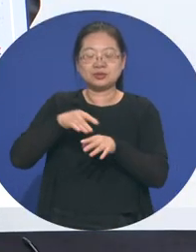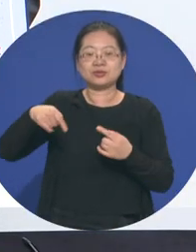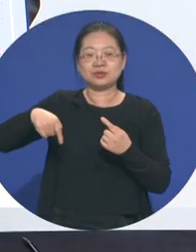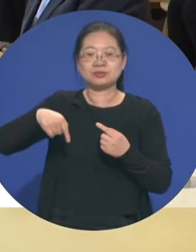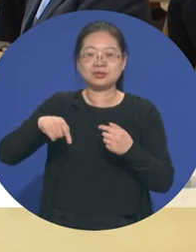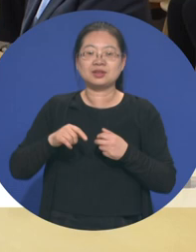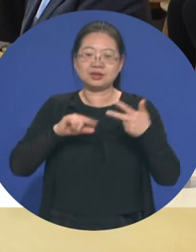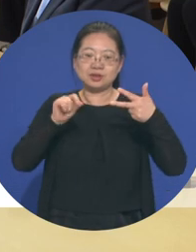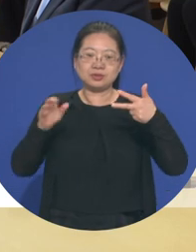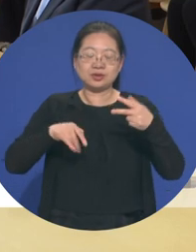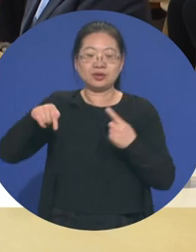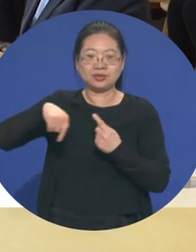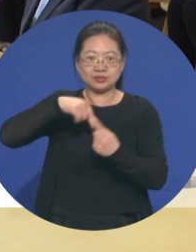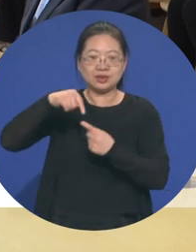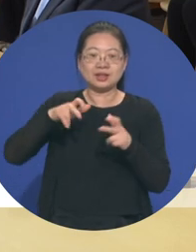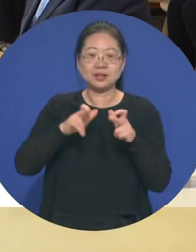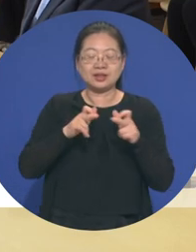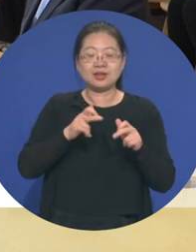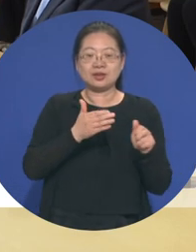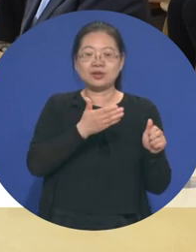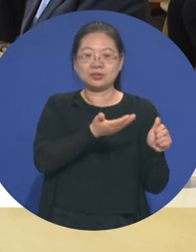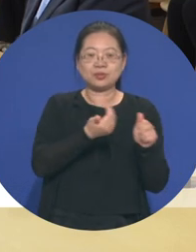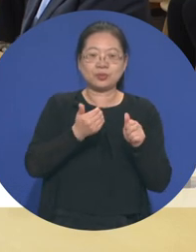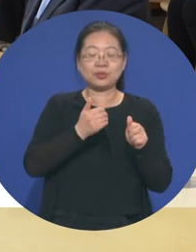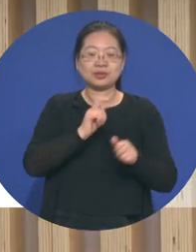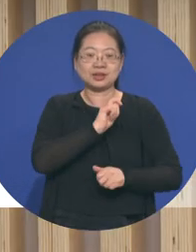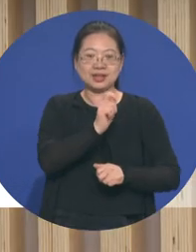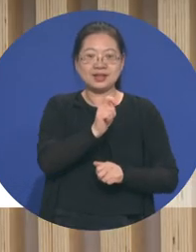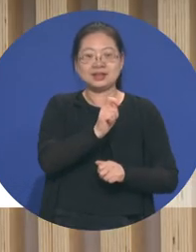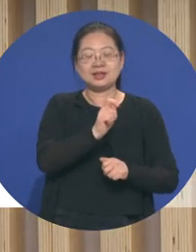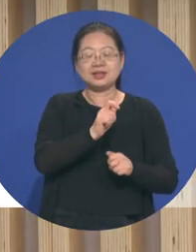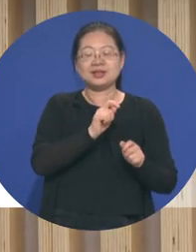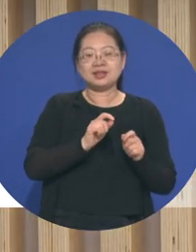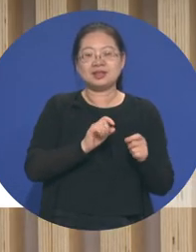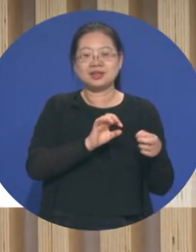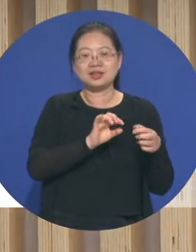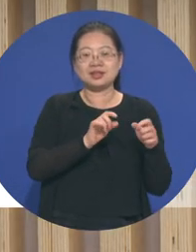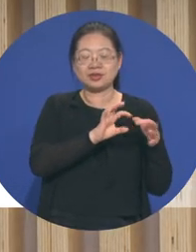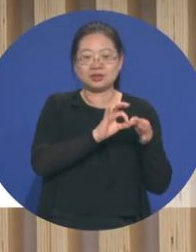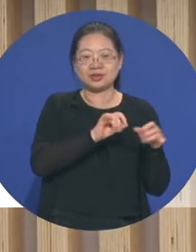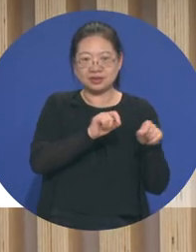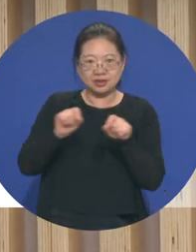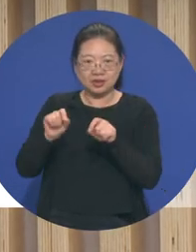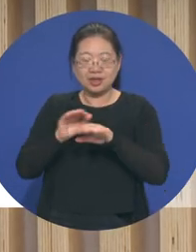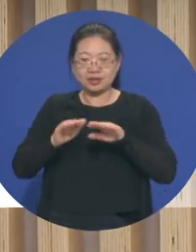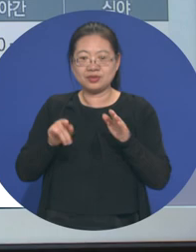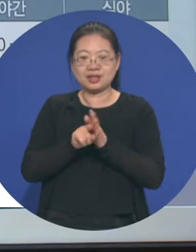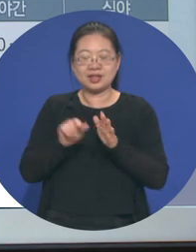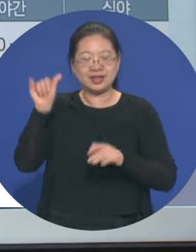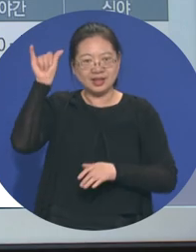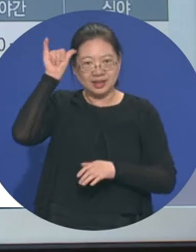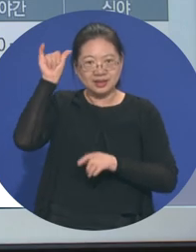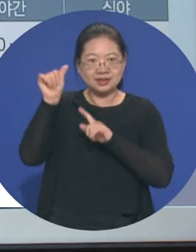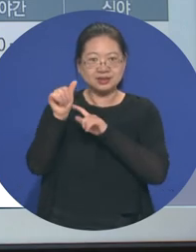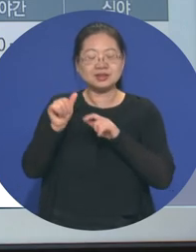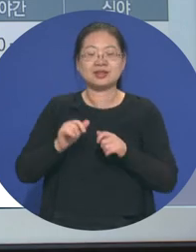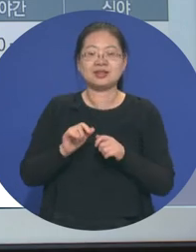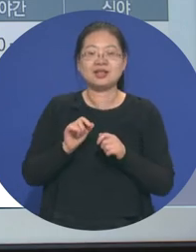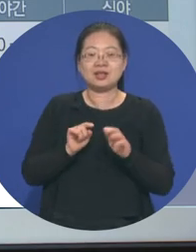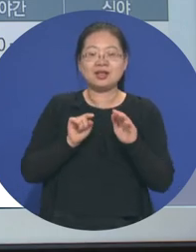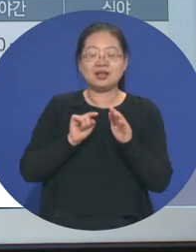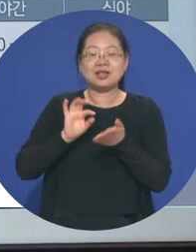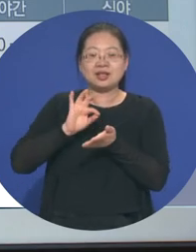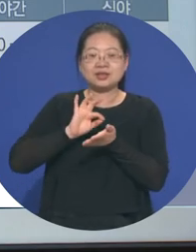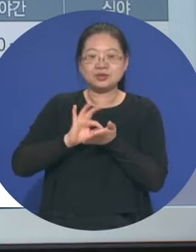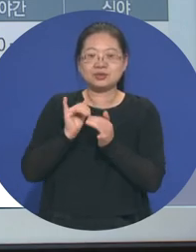운영합니다이는 장애인 콜택시 콜센터 연결이 지연되는 문제를 해결하기 위한 것으로 AI 상담원은 이용자의 최근 이용